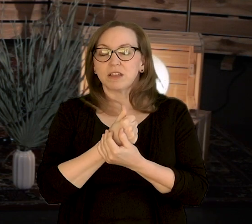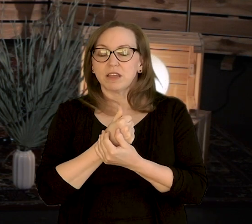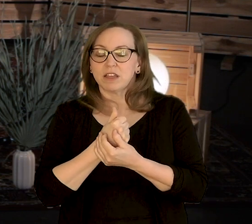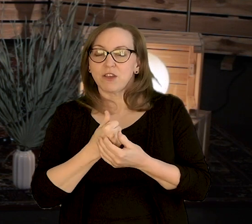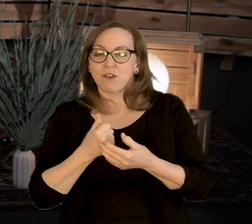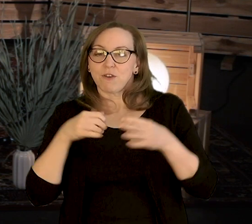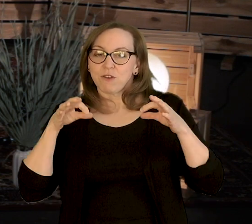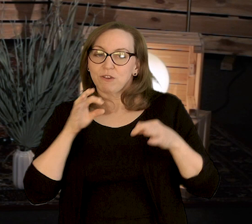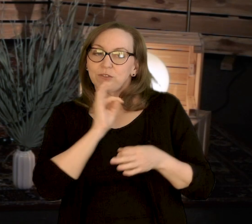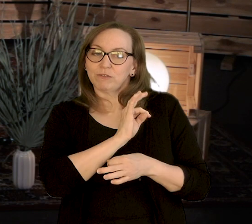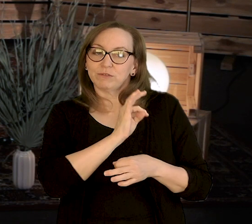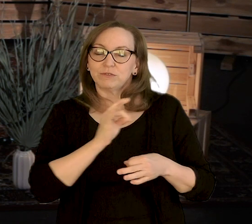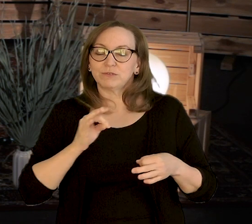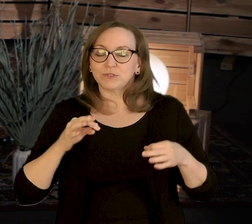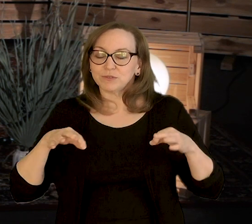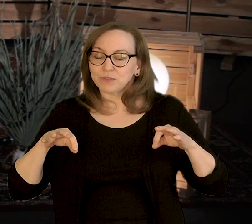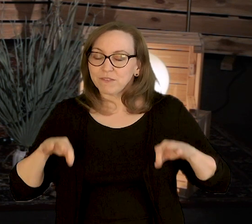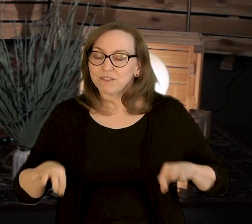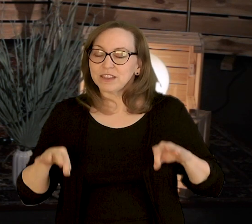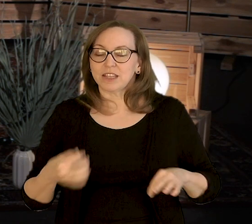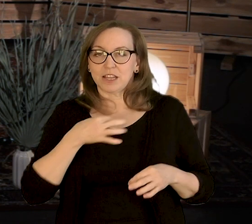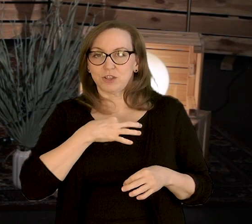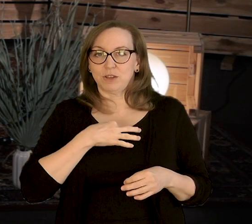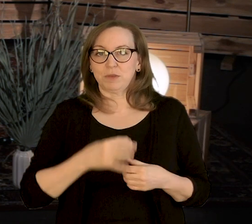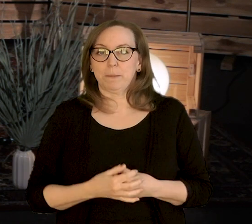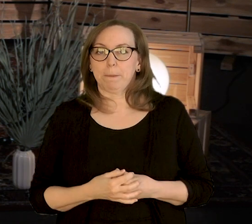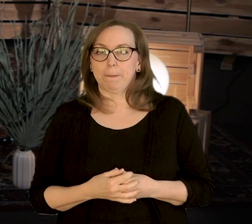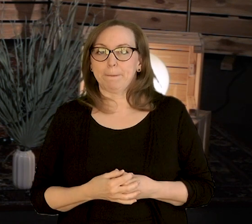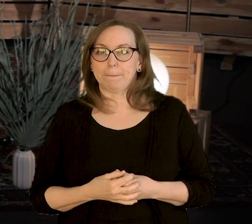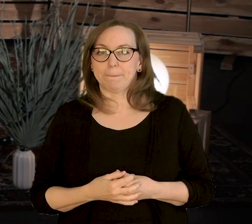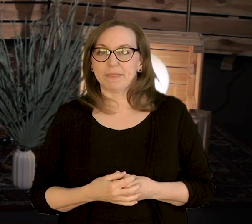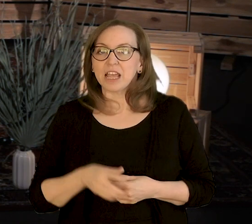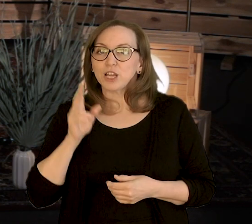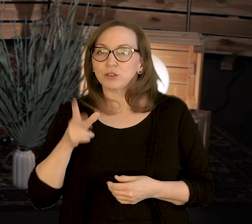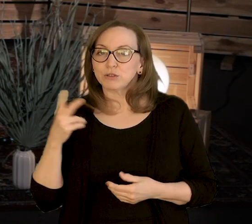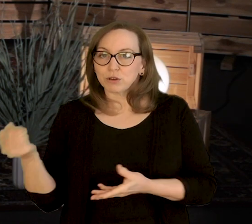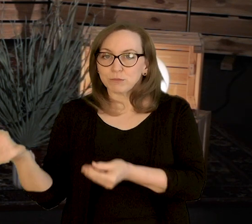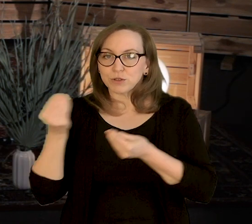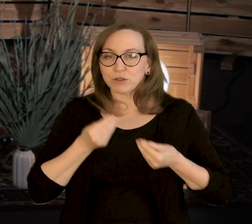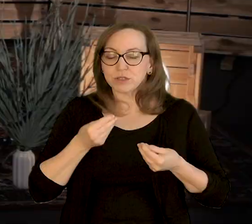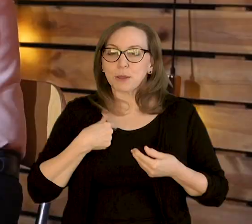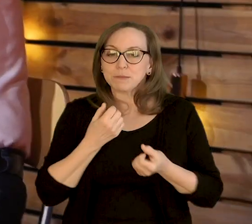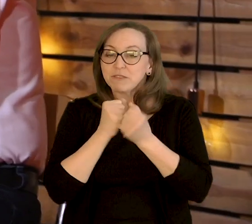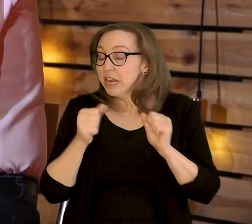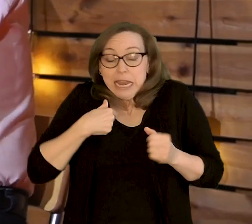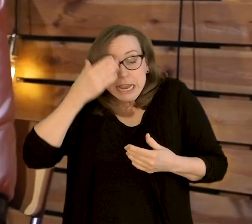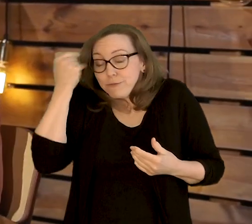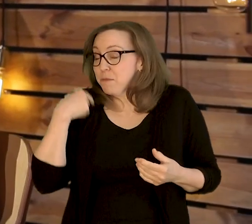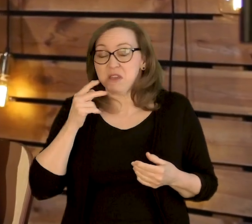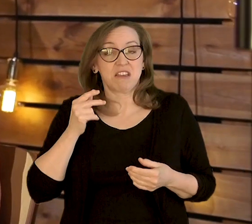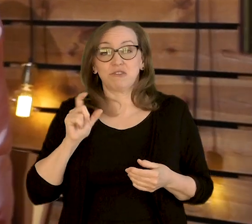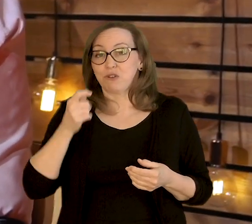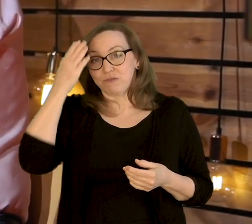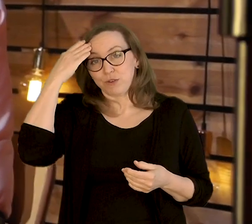na siebie, nasze winy na siebie. Ktoś, kto przyniesie zbawienie. Nie wiemy. Możliwe,